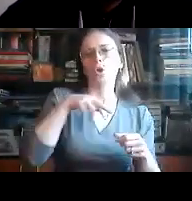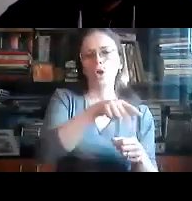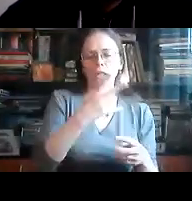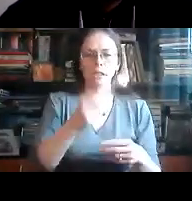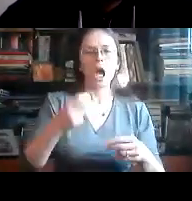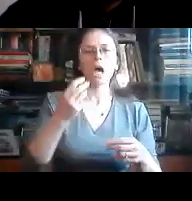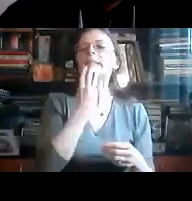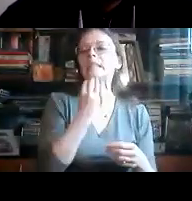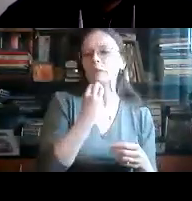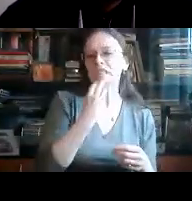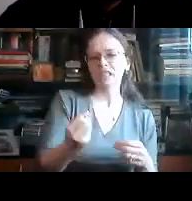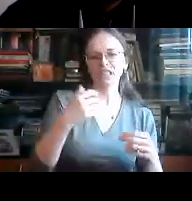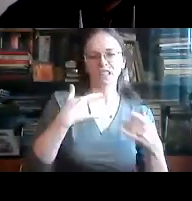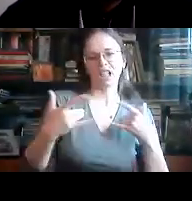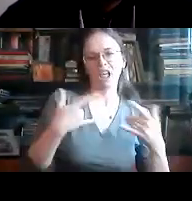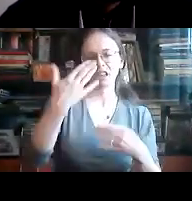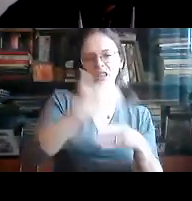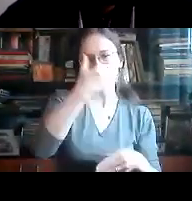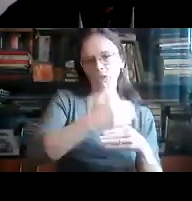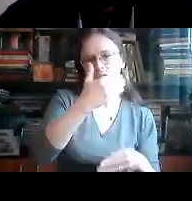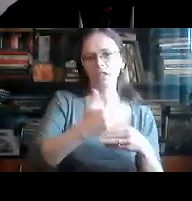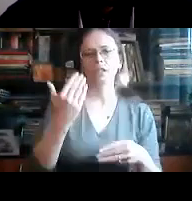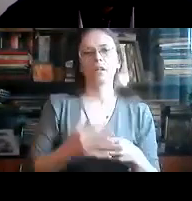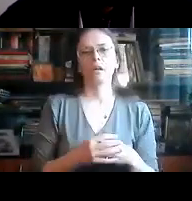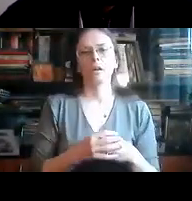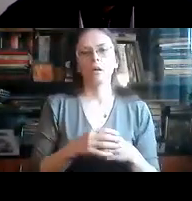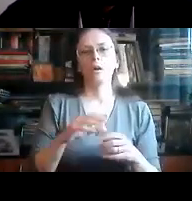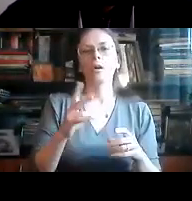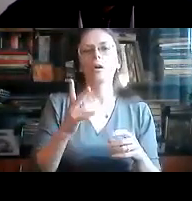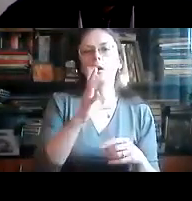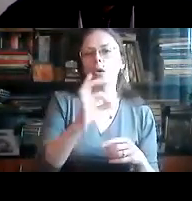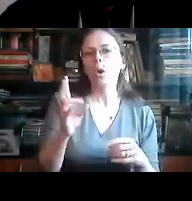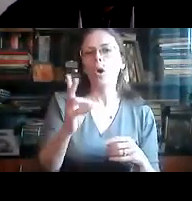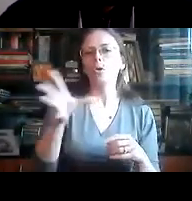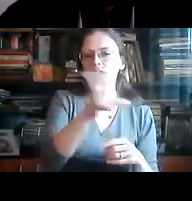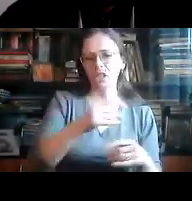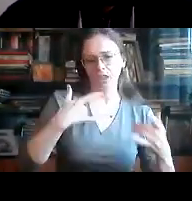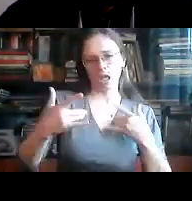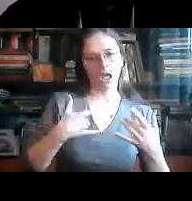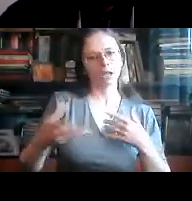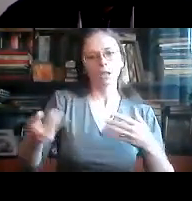карантине, театры тоже сидят на карантине, и